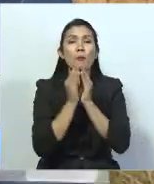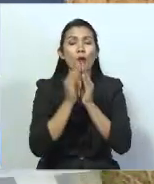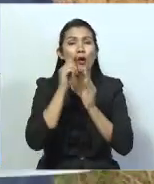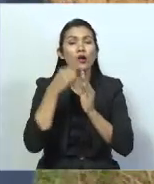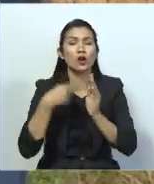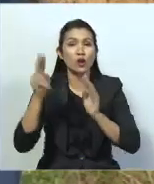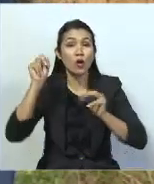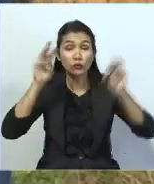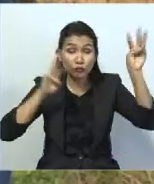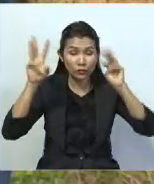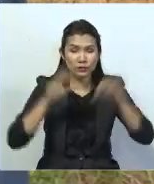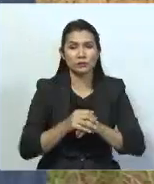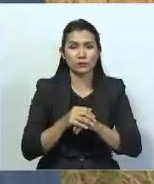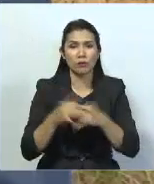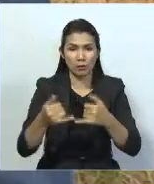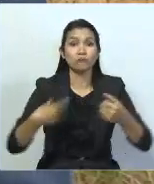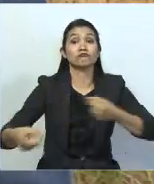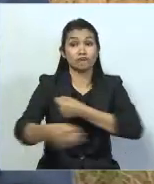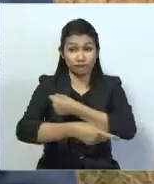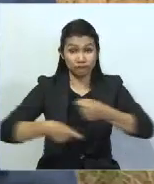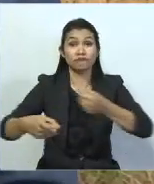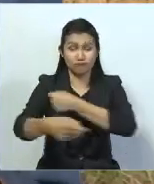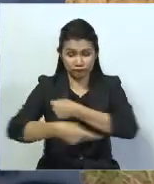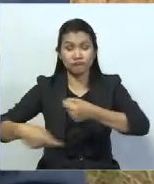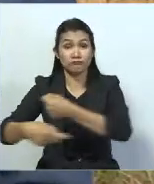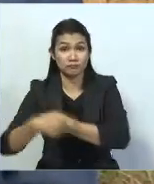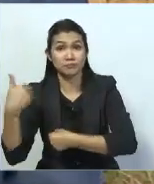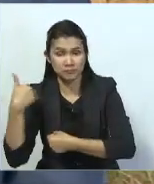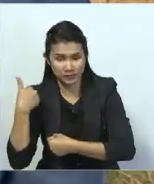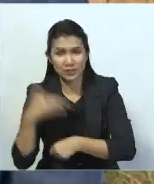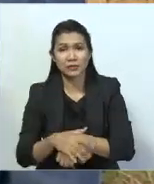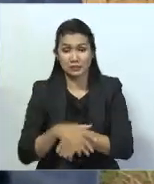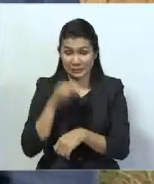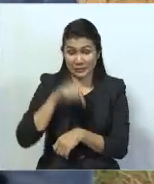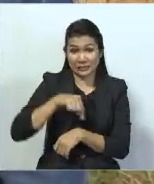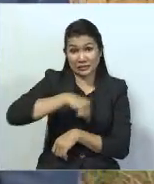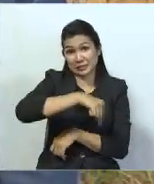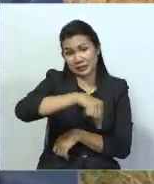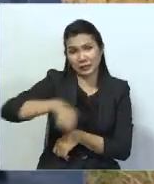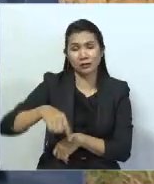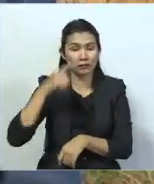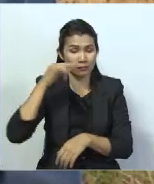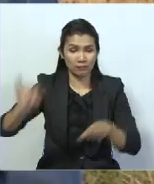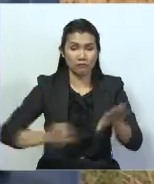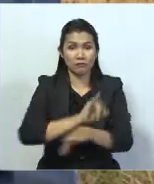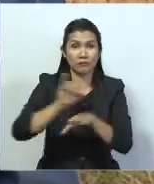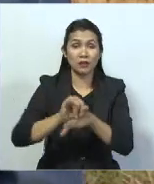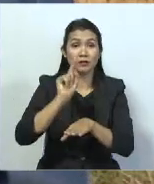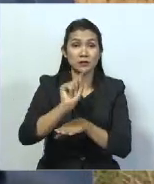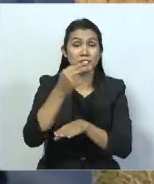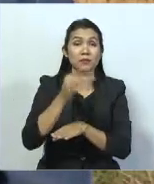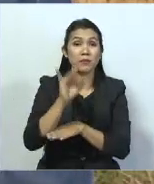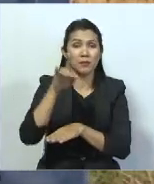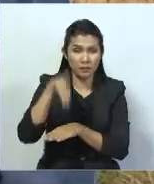ค์ค่ะจะเห็นได้ว่าเริ่มมีการเก็บเกี่ยวข้าวกันแล้วนะคะโดยพื้นที่นี้นะคะก็มีพื้นที่ทำนาอยู่ที่ 18,000 ไร่และมีร